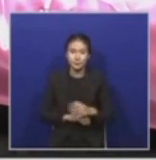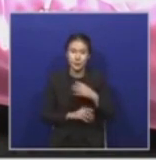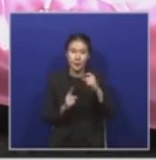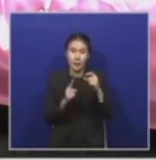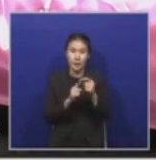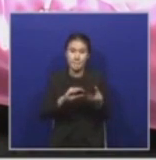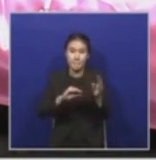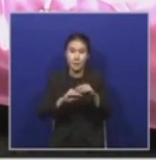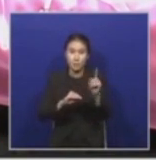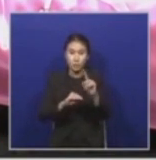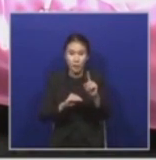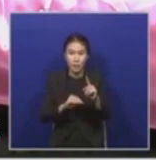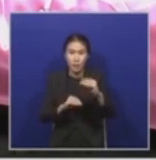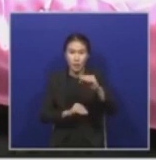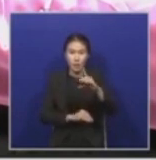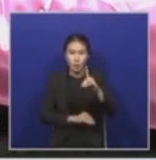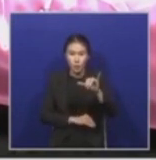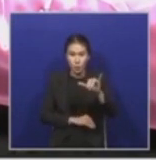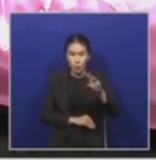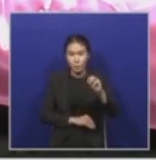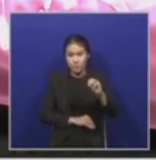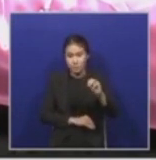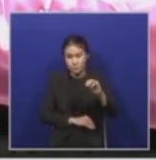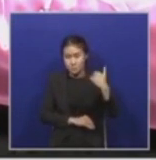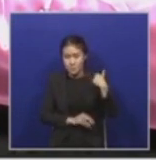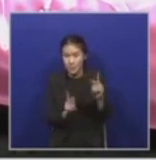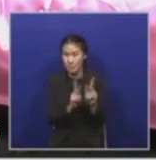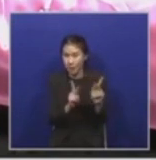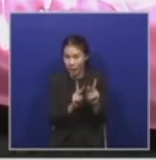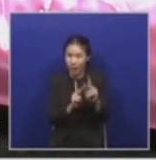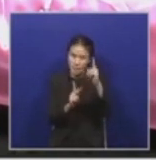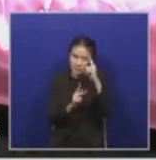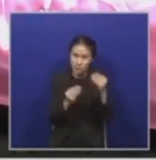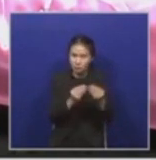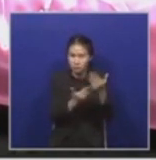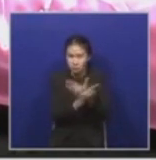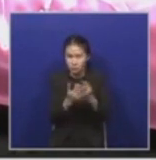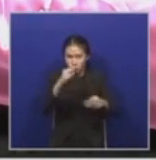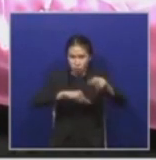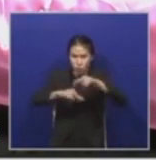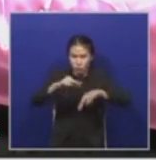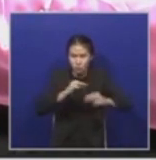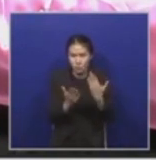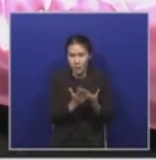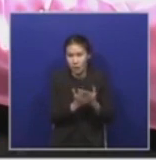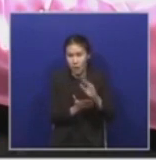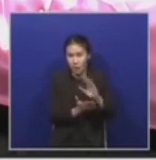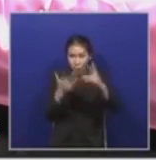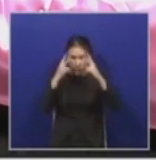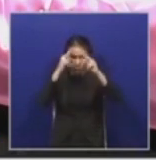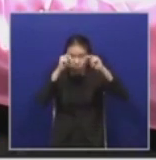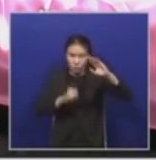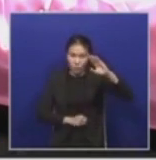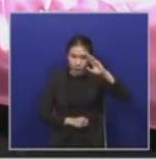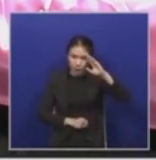าโดยให้มีคณะกรรมการหรือกรรมาธิการขึ้นมากันกรองหรือตรวจสอบการใช้เงินของนายกรัฐมนตรีก่อน